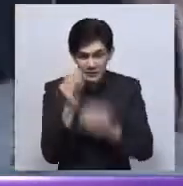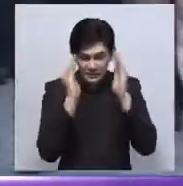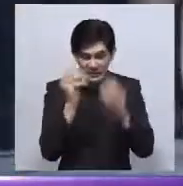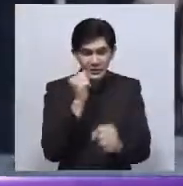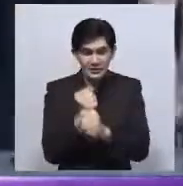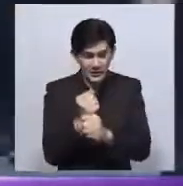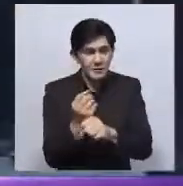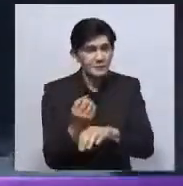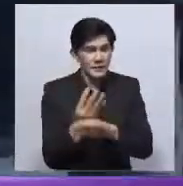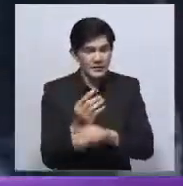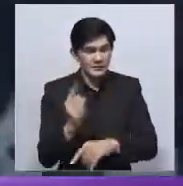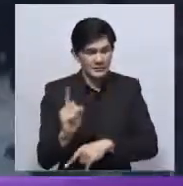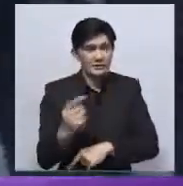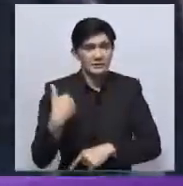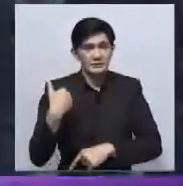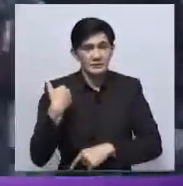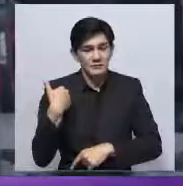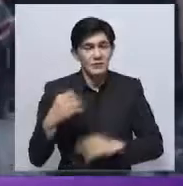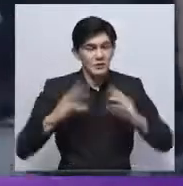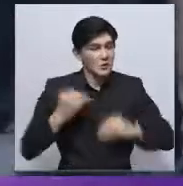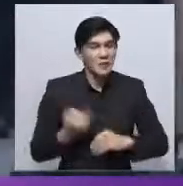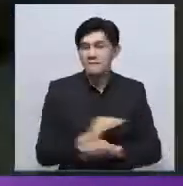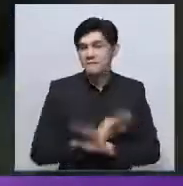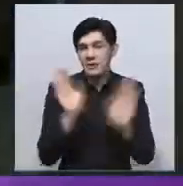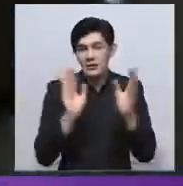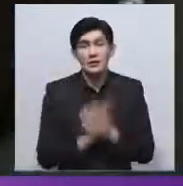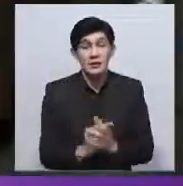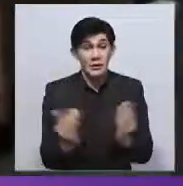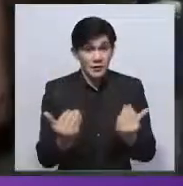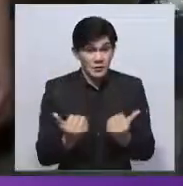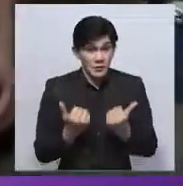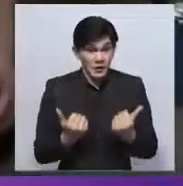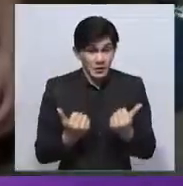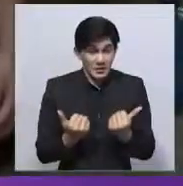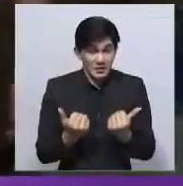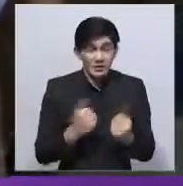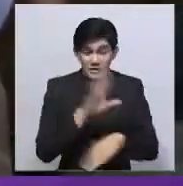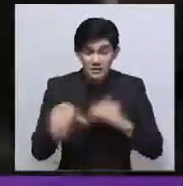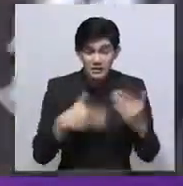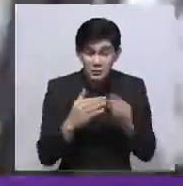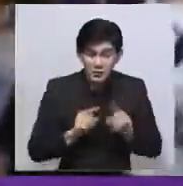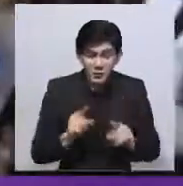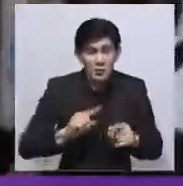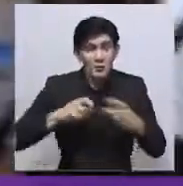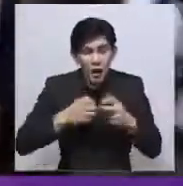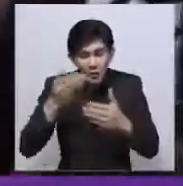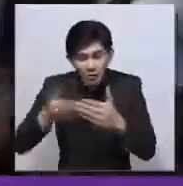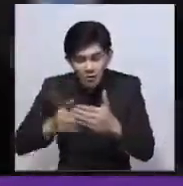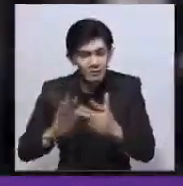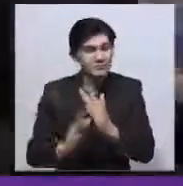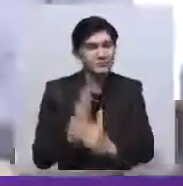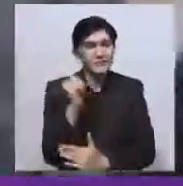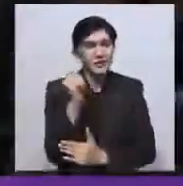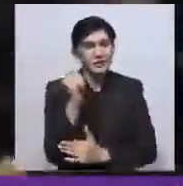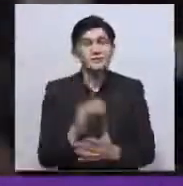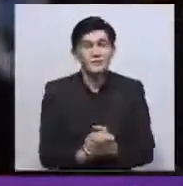ป็นเพชรทางไม่แพ้ไรสิอย่างวันนี้มีเราเคียงข้างอุปสรรคก็ไร้ความหม